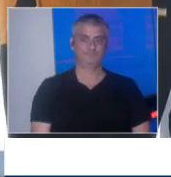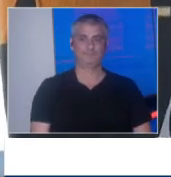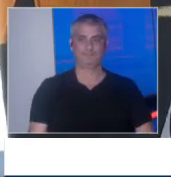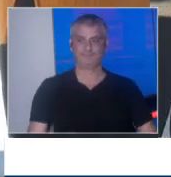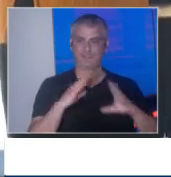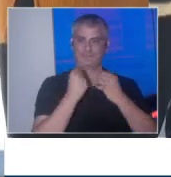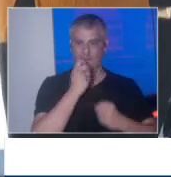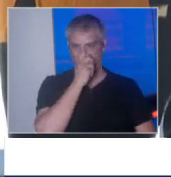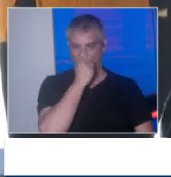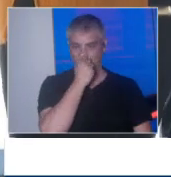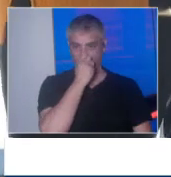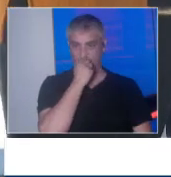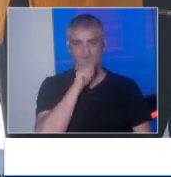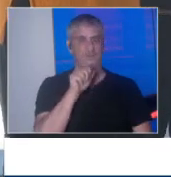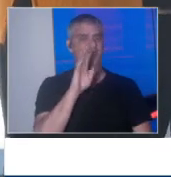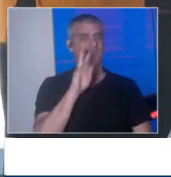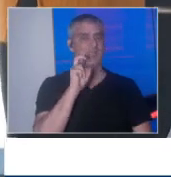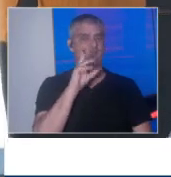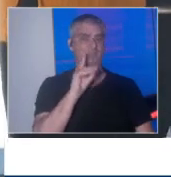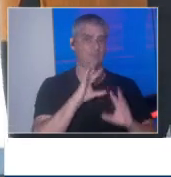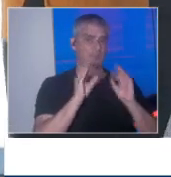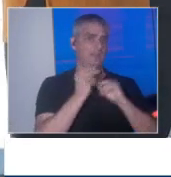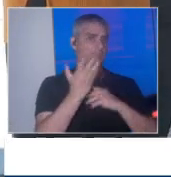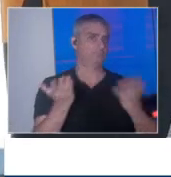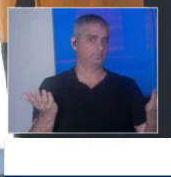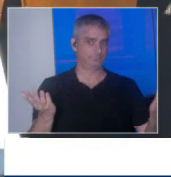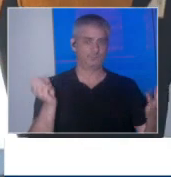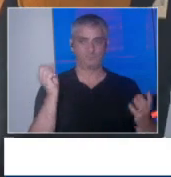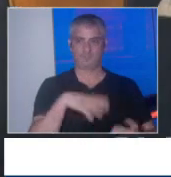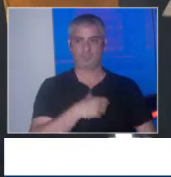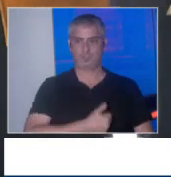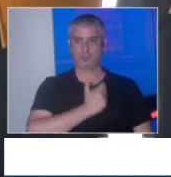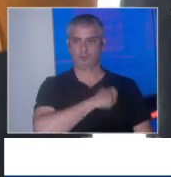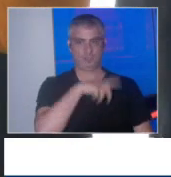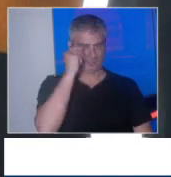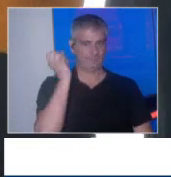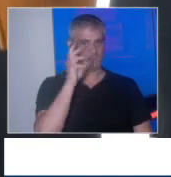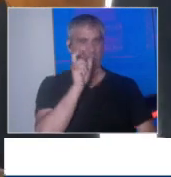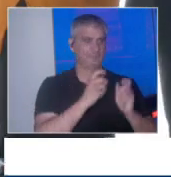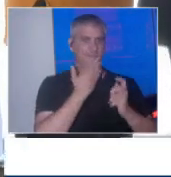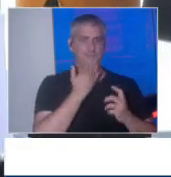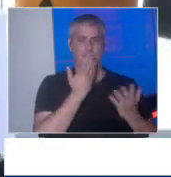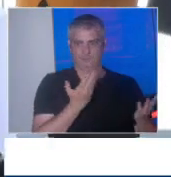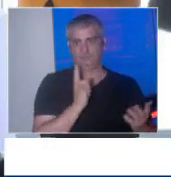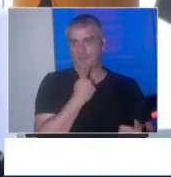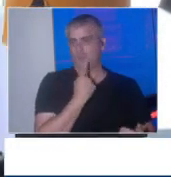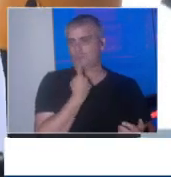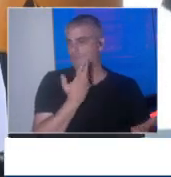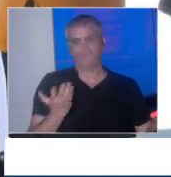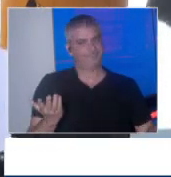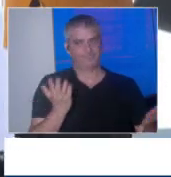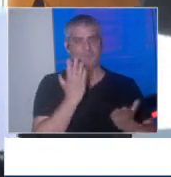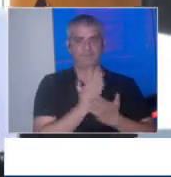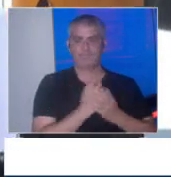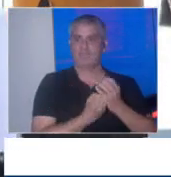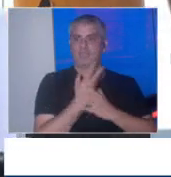אהלן, ערב טוב. אביעד, נתחיל איתך. מגיע רון חולדאי, מגיעים הרבה מאוד מאזרחי מדינת ישראל, צריך להגיד, ואומרים, תראו, כבר